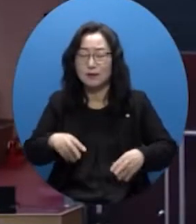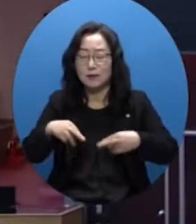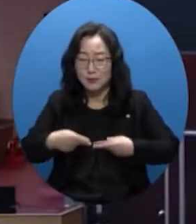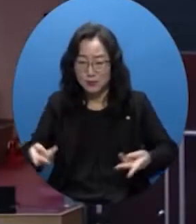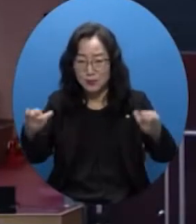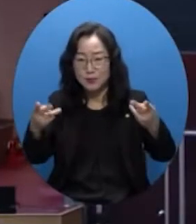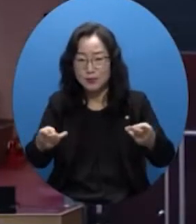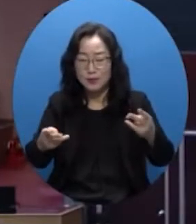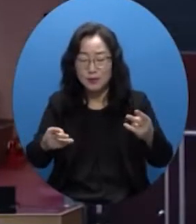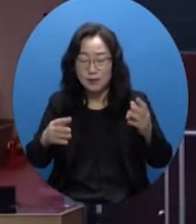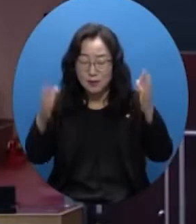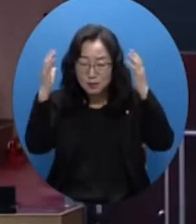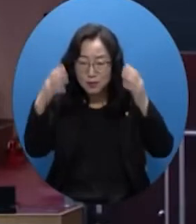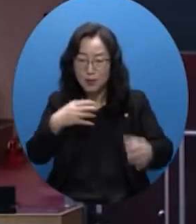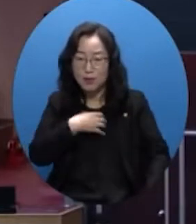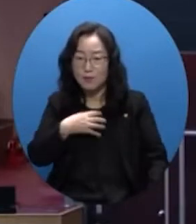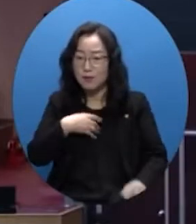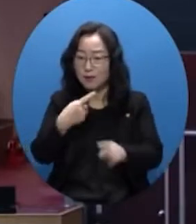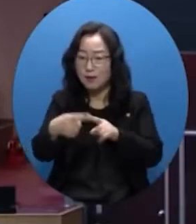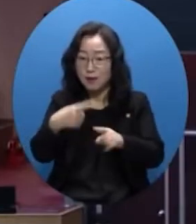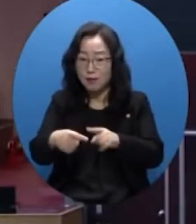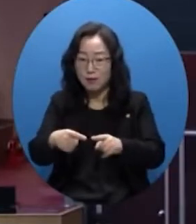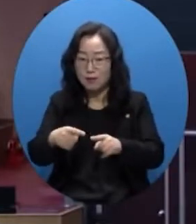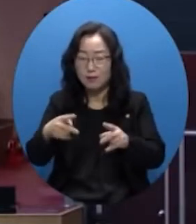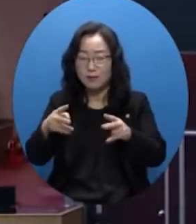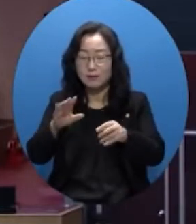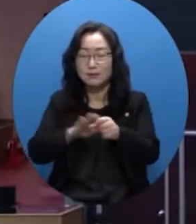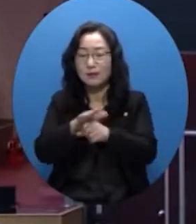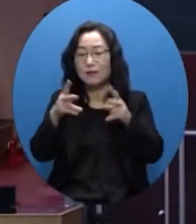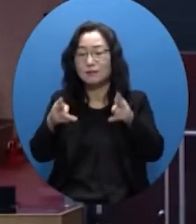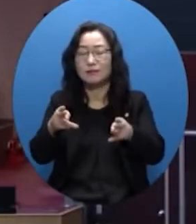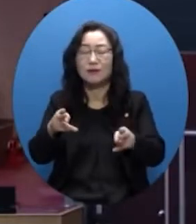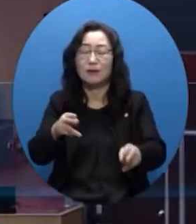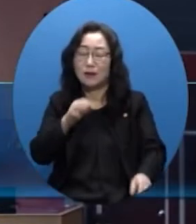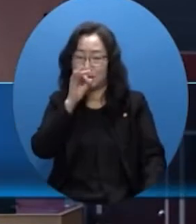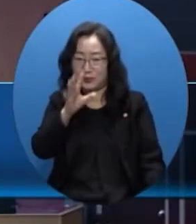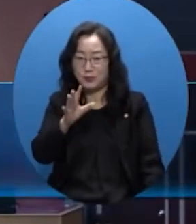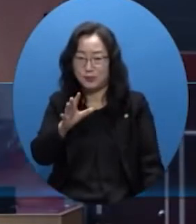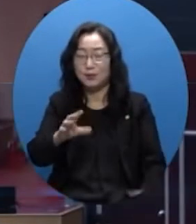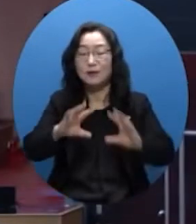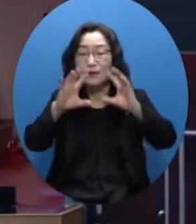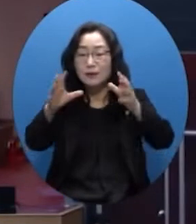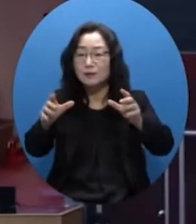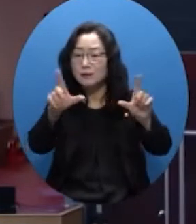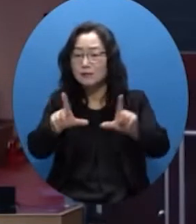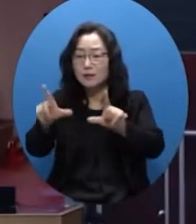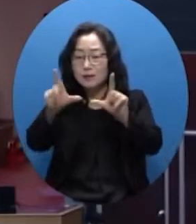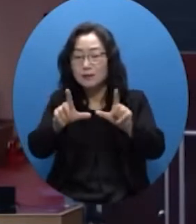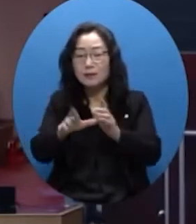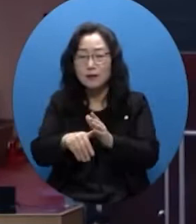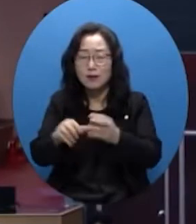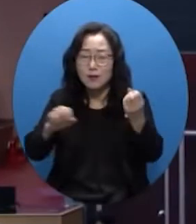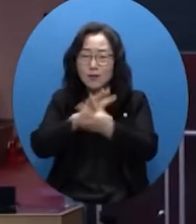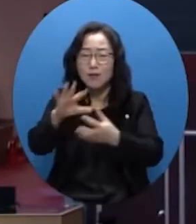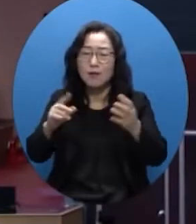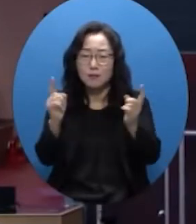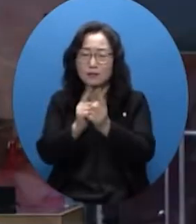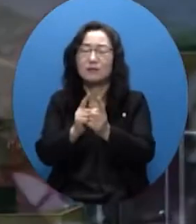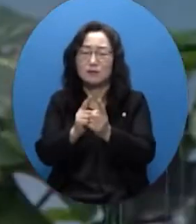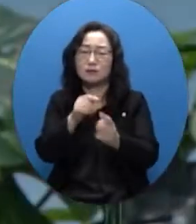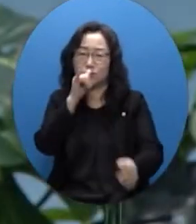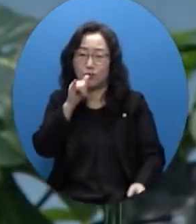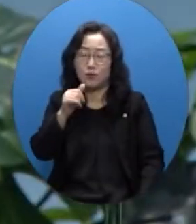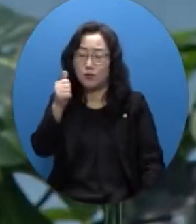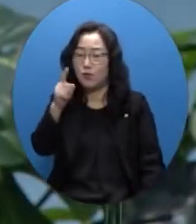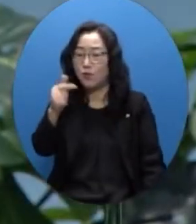우리 그리스도의 사랑을 끊을 수가 없는 것입니다 세상을 살다보면 8단을 많아 때가 있습니다 환란 이란 말은